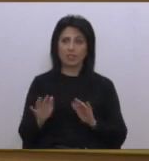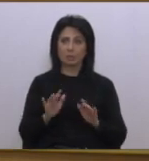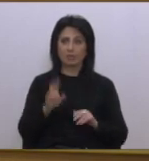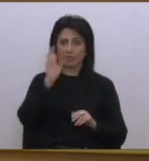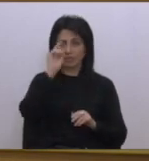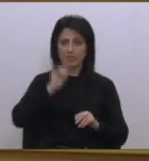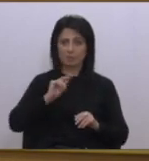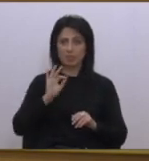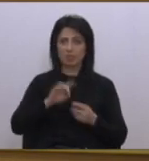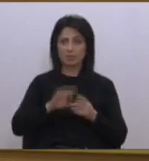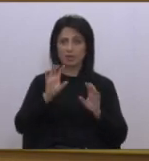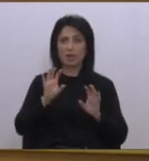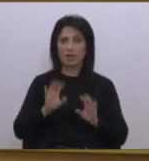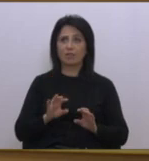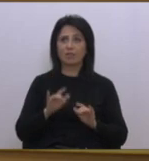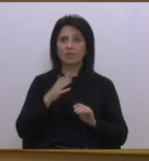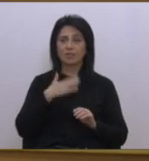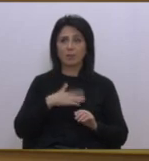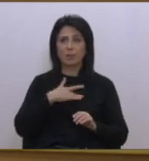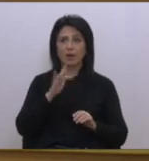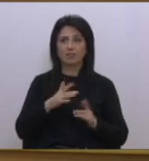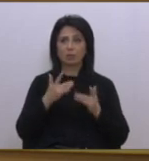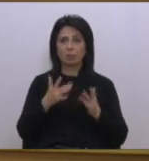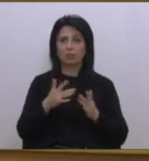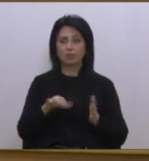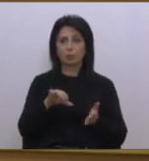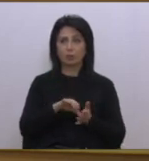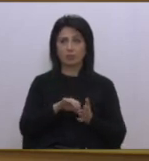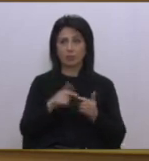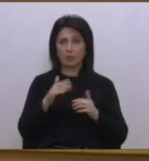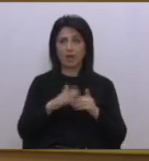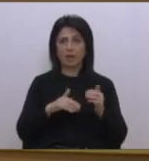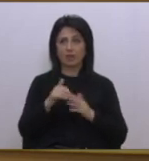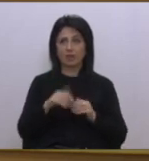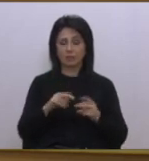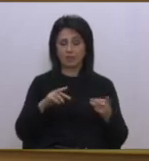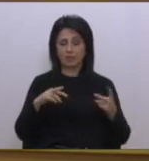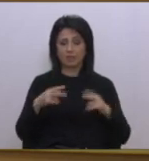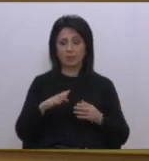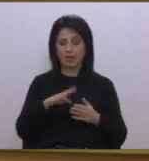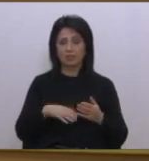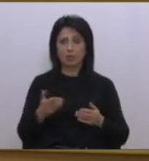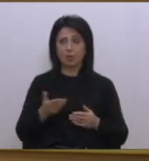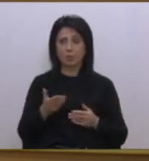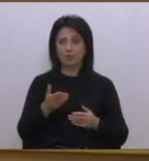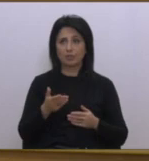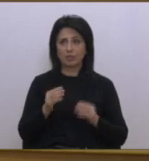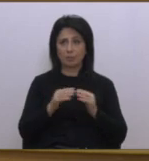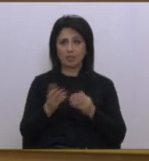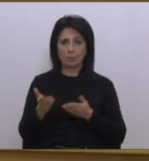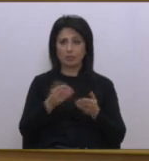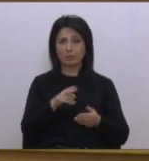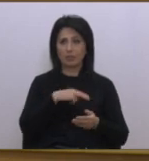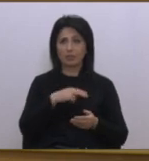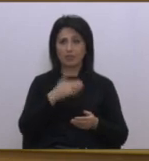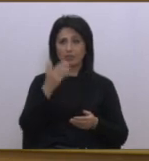საჯარო სამსახურის შესახებ კანონი საკმაოდ მკაცრ მოთხოვნებს უყენებს და პრაქტიკულად იმ ცვლილებების გარეშე, რომელიც მეათე მოწვევის